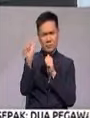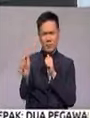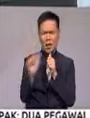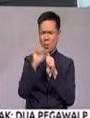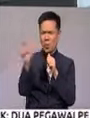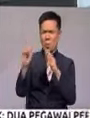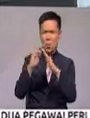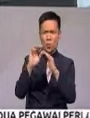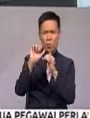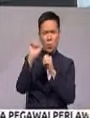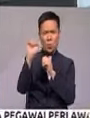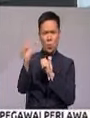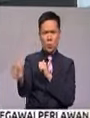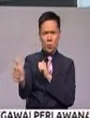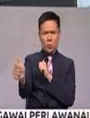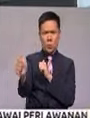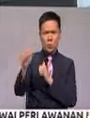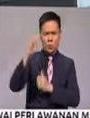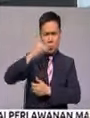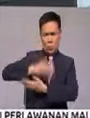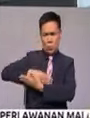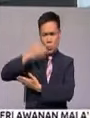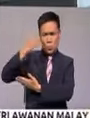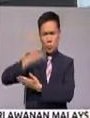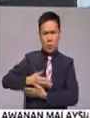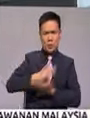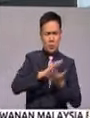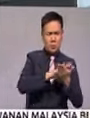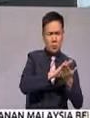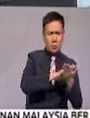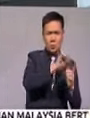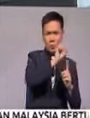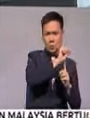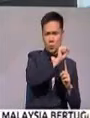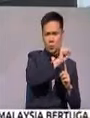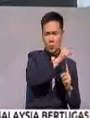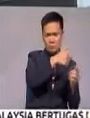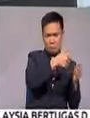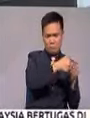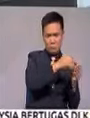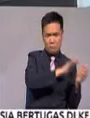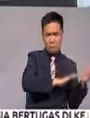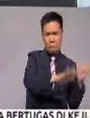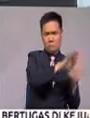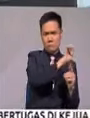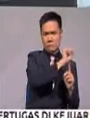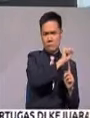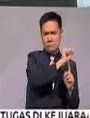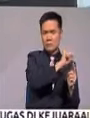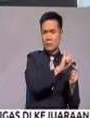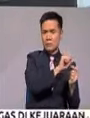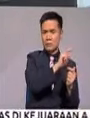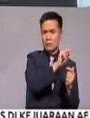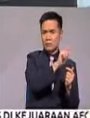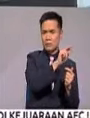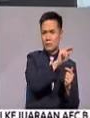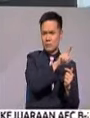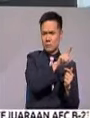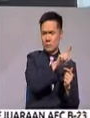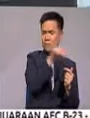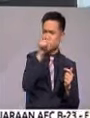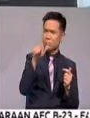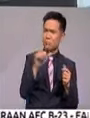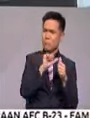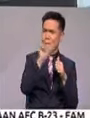rumah pun jauh. Kita sebab anak-anak pun sekolah dekat Sentul utama, SMP. Lepas Selayang pun nak keluar